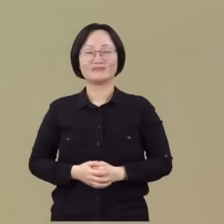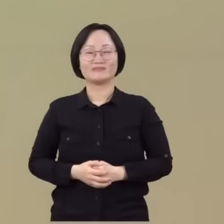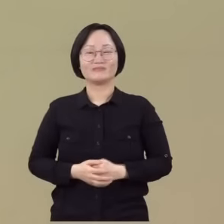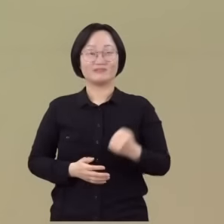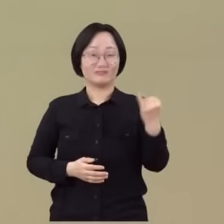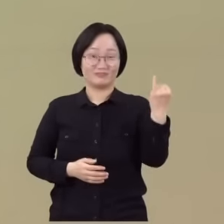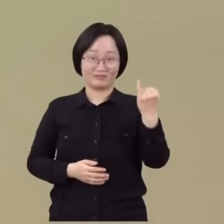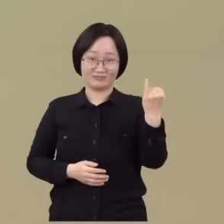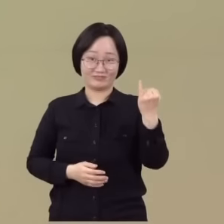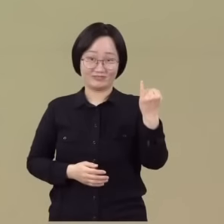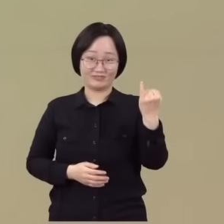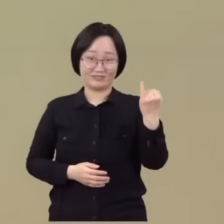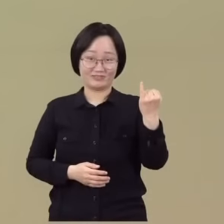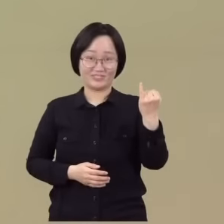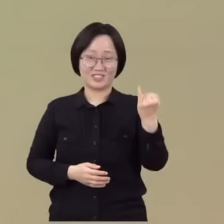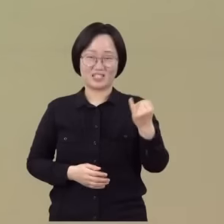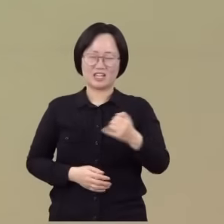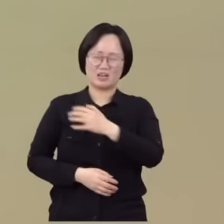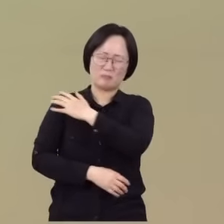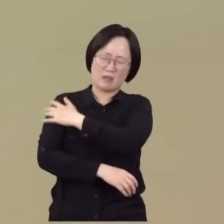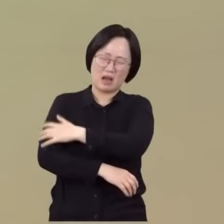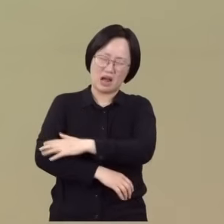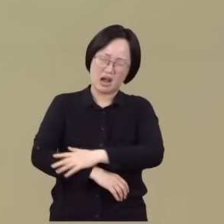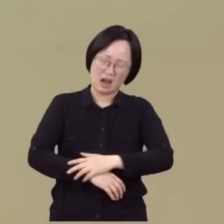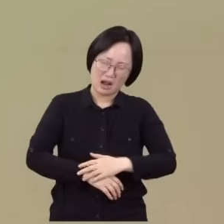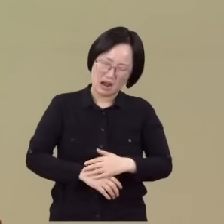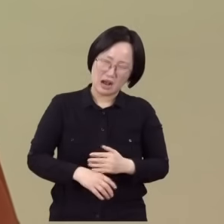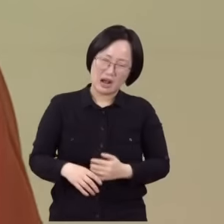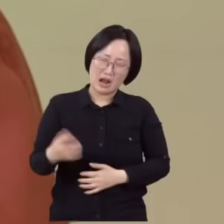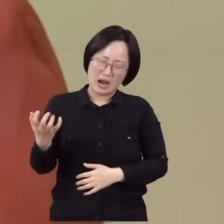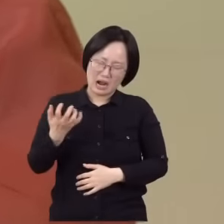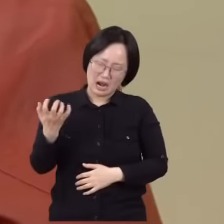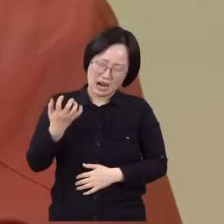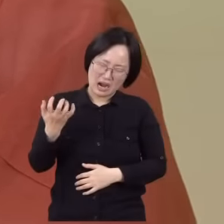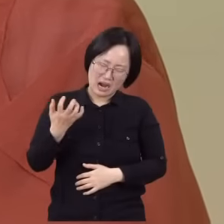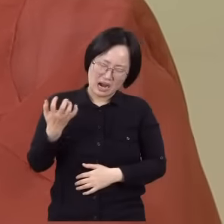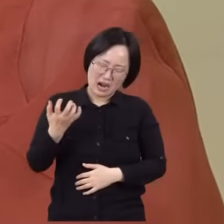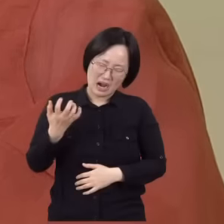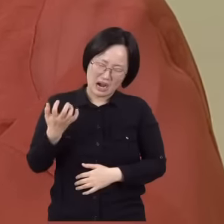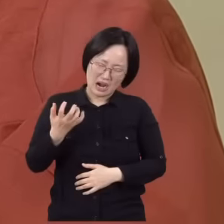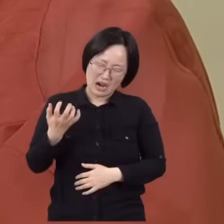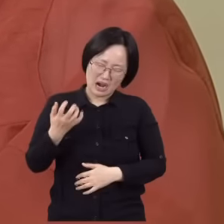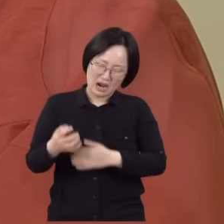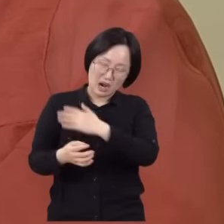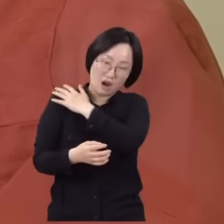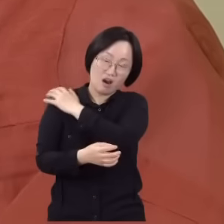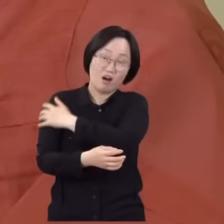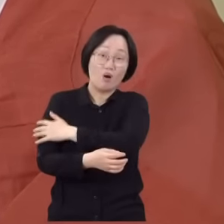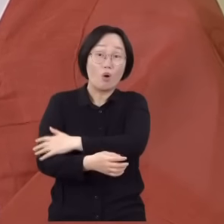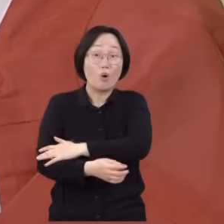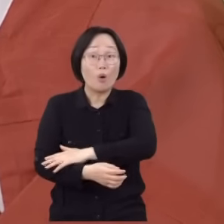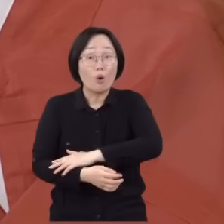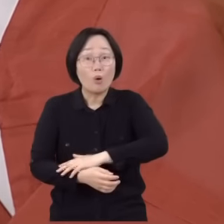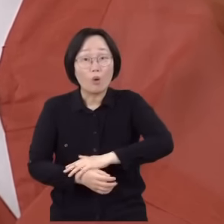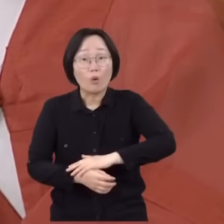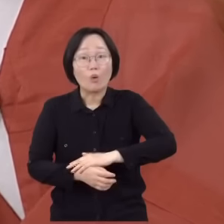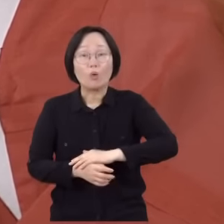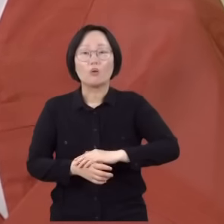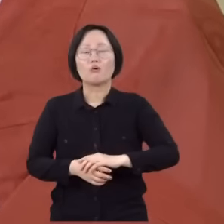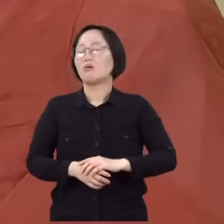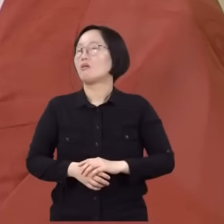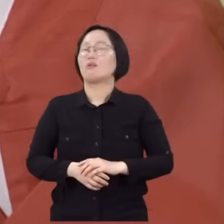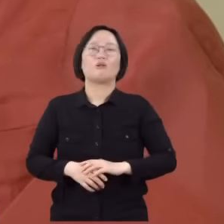뒤에 그토록 자기를 괴롭혔던 오른팔 통증이